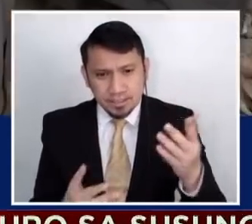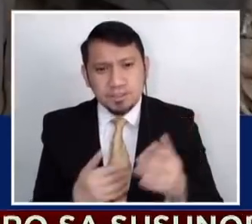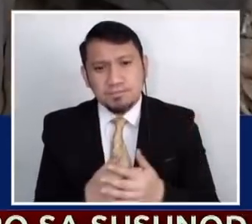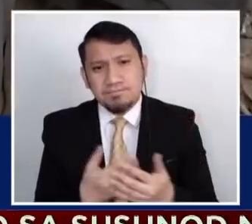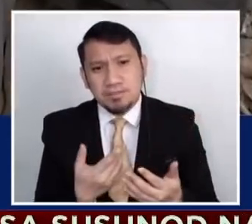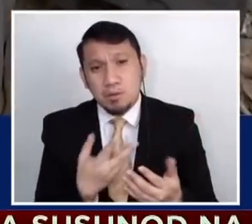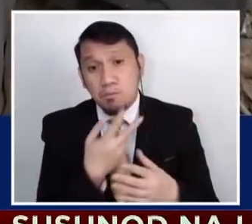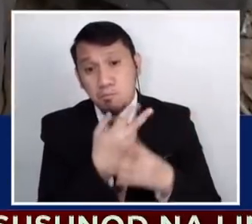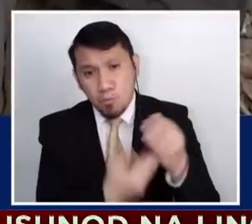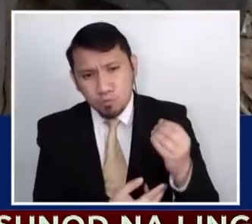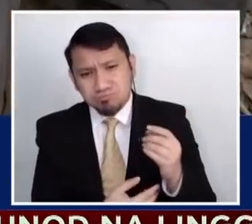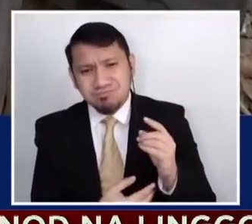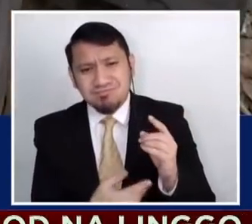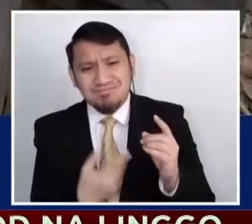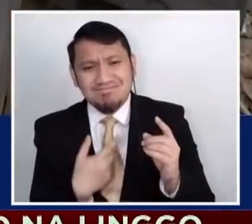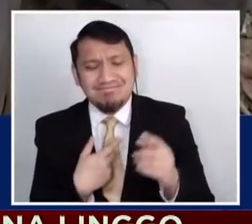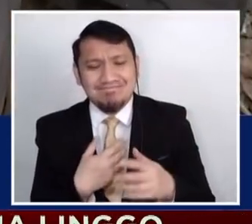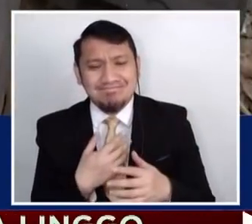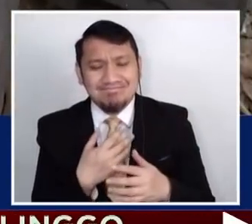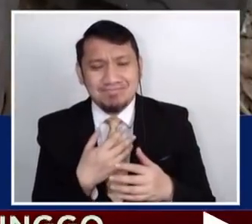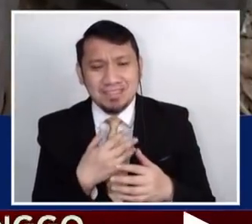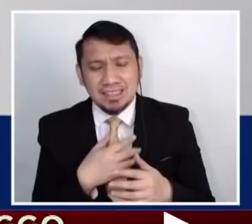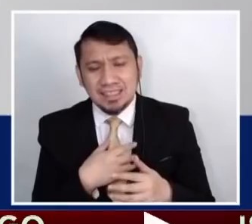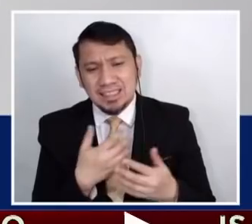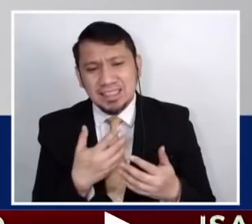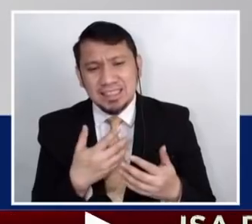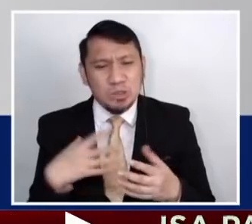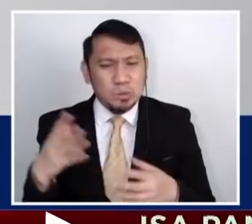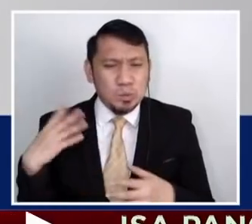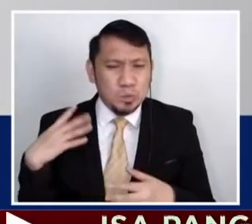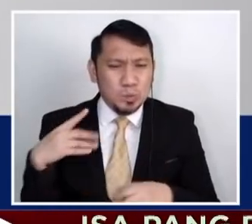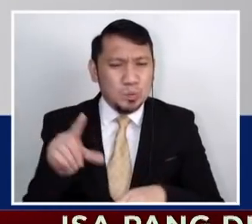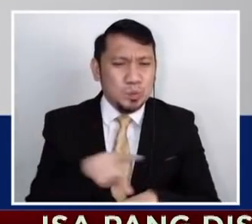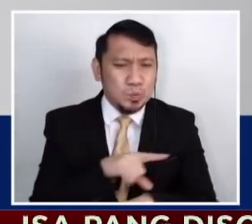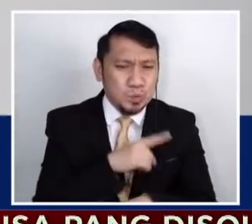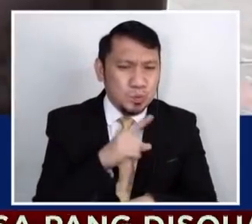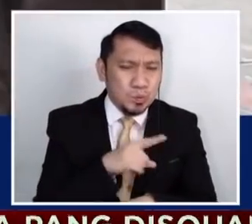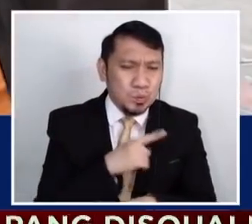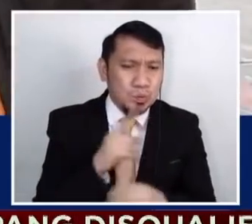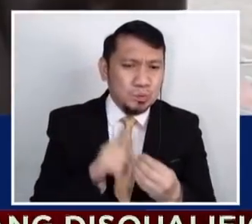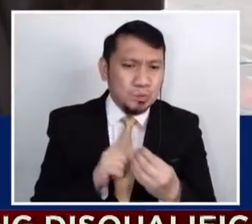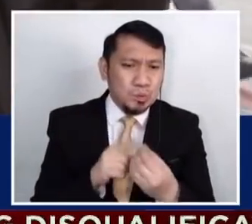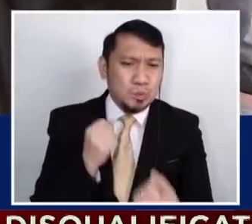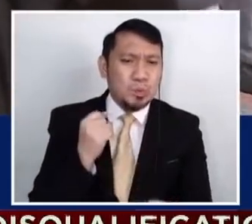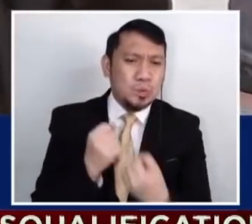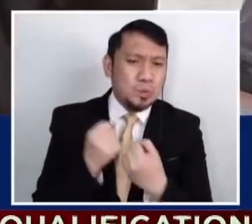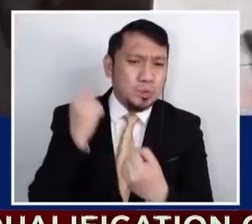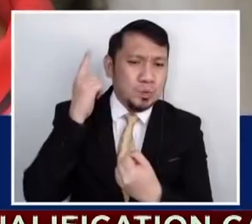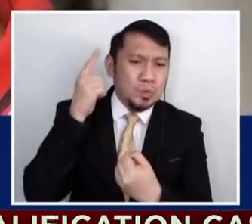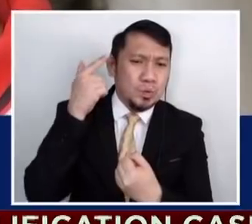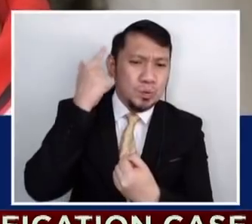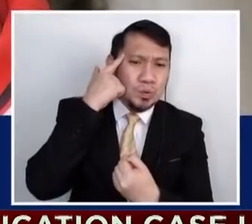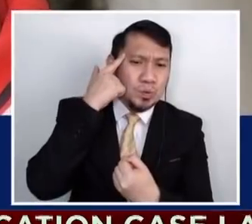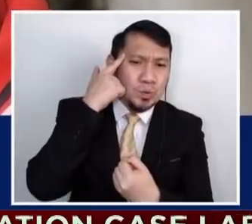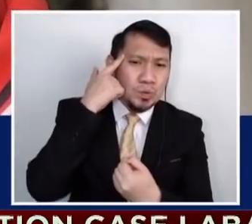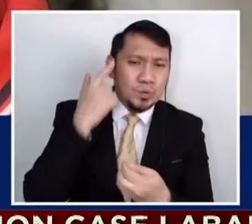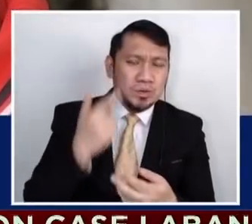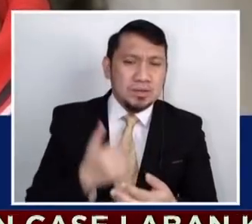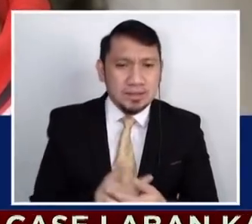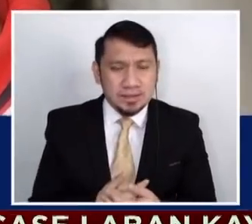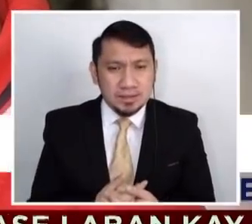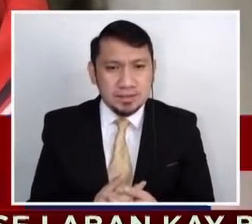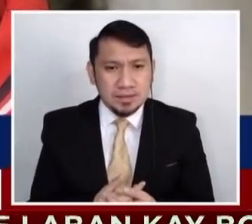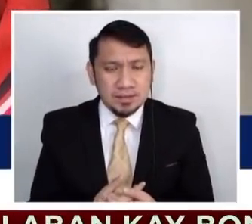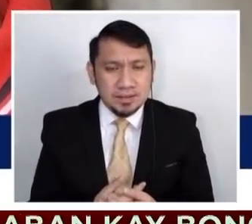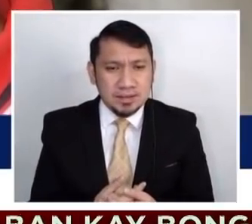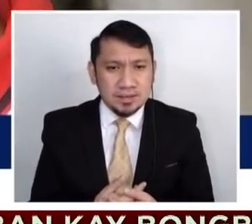Pareho silang naiinip na sa pangakong ayuda ng gobyerno sa gitna ng pagsirit ng presyo ng produktong petrolyo. Mangkat hindi